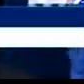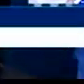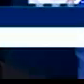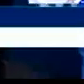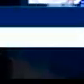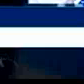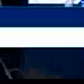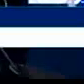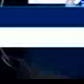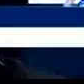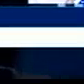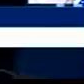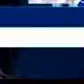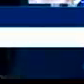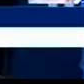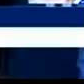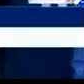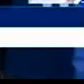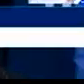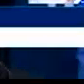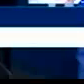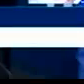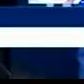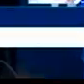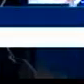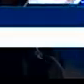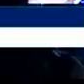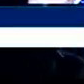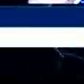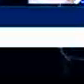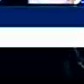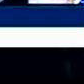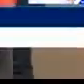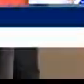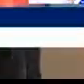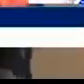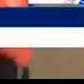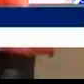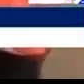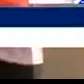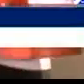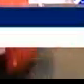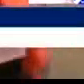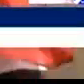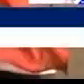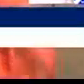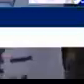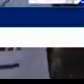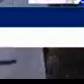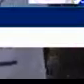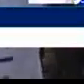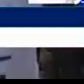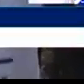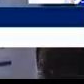criteriu. La toate vămile se face această problemă. Nu cunoaștem motivul decât că avem cetățenie română